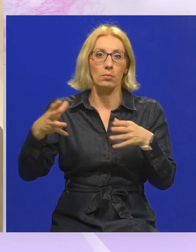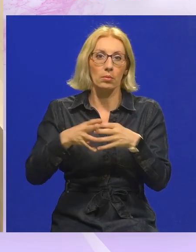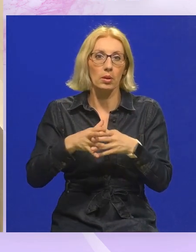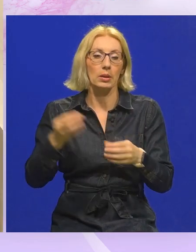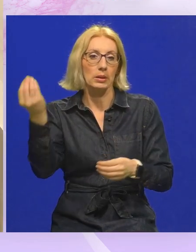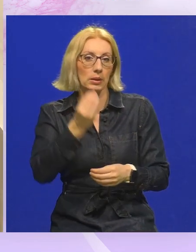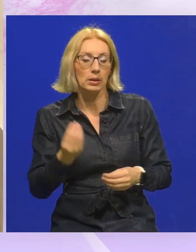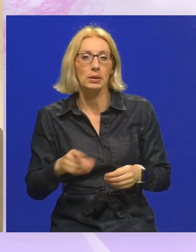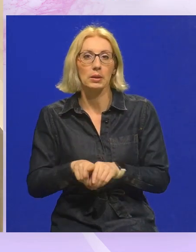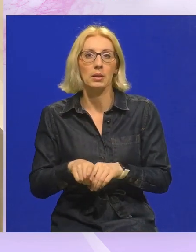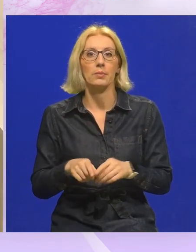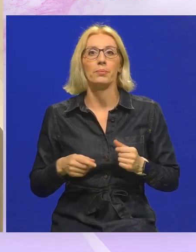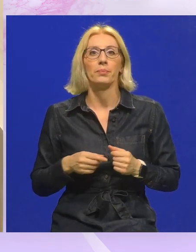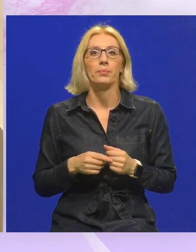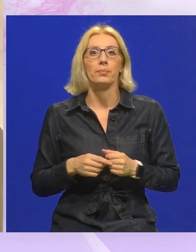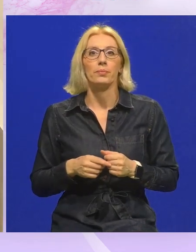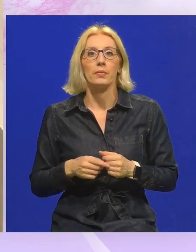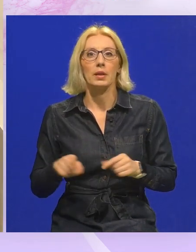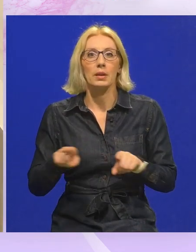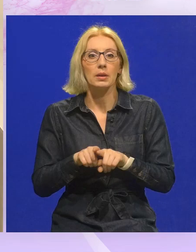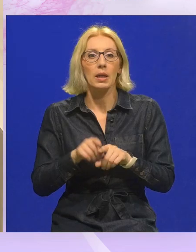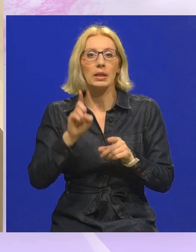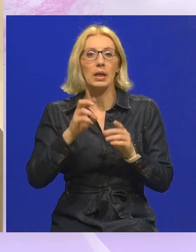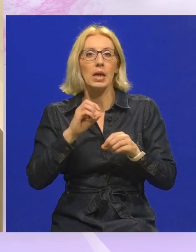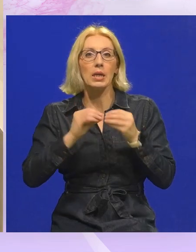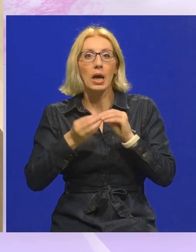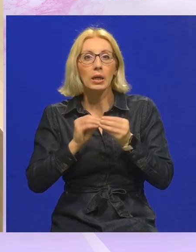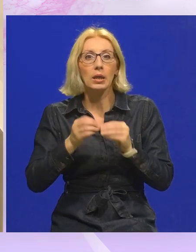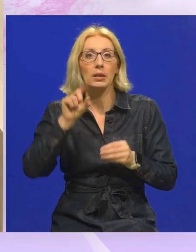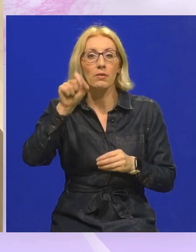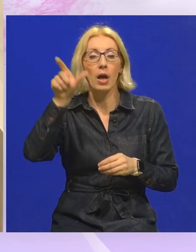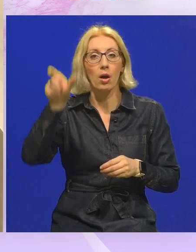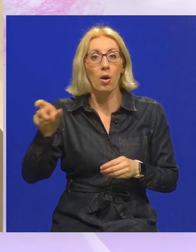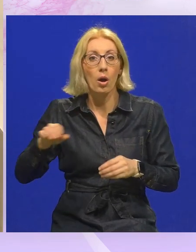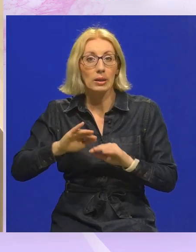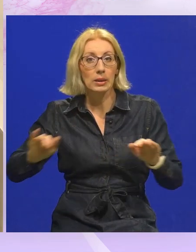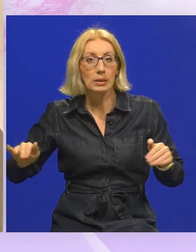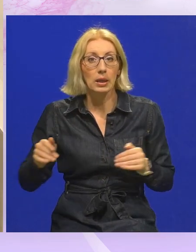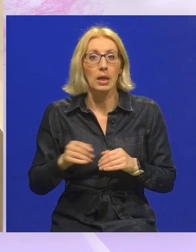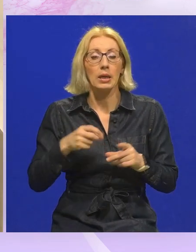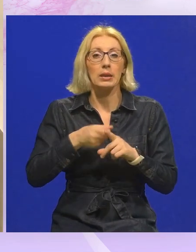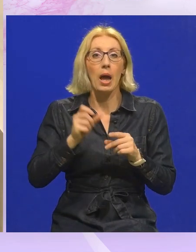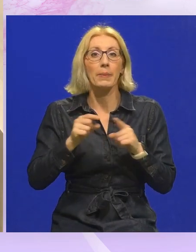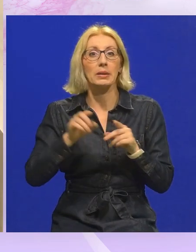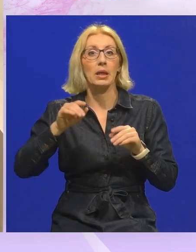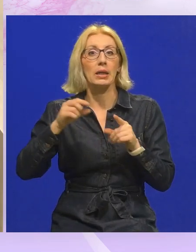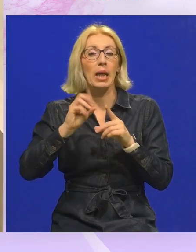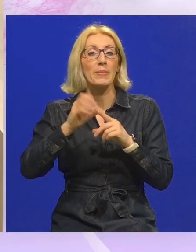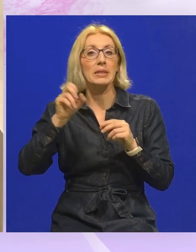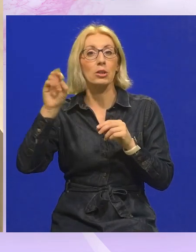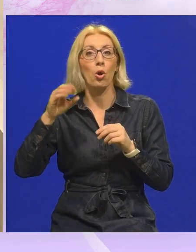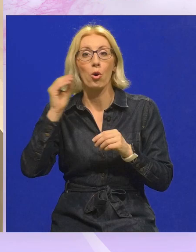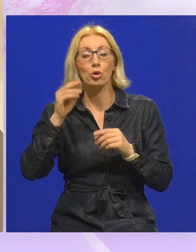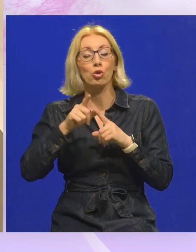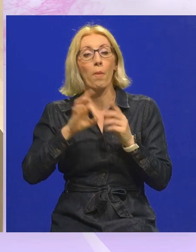umjetnici. Održane su 2 GIF radionice, u Puli sa 12 učenika, u Krapinskim Toplicama sa 10 učenika i u